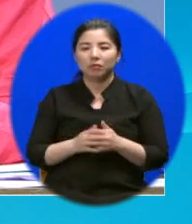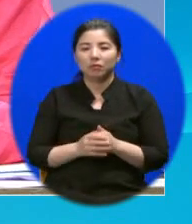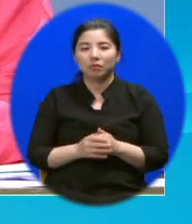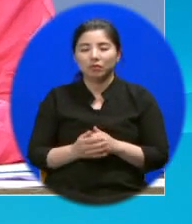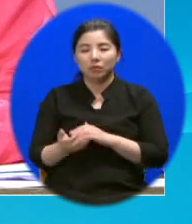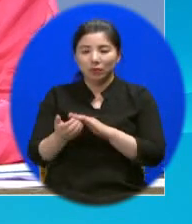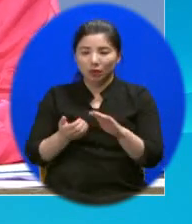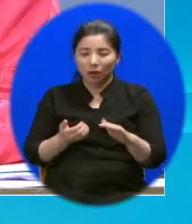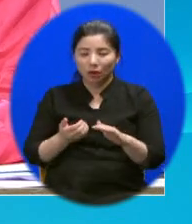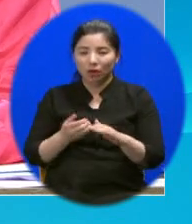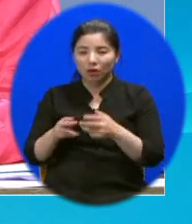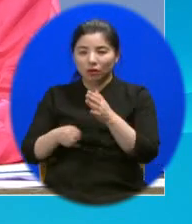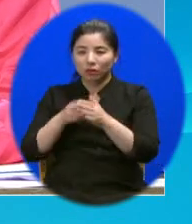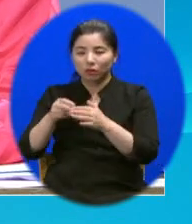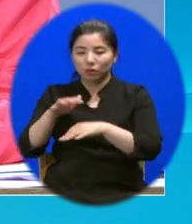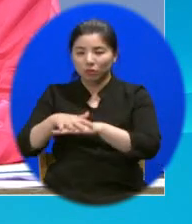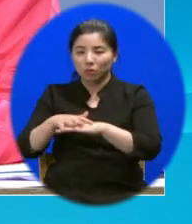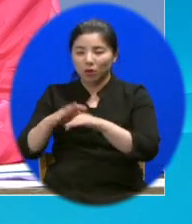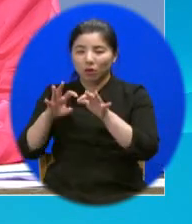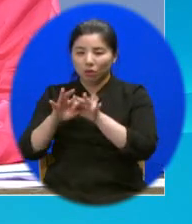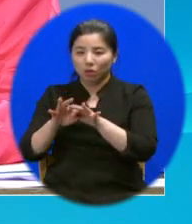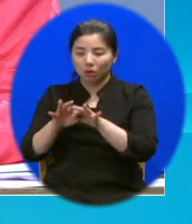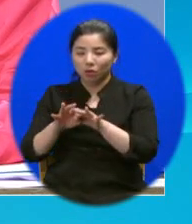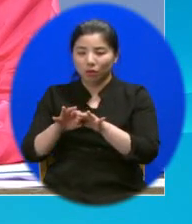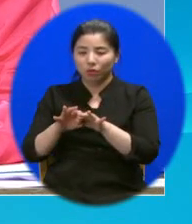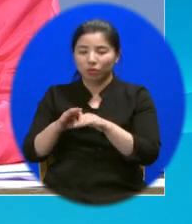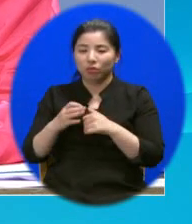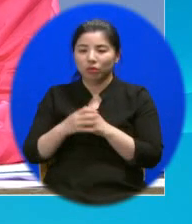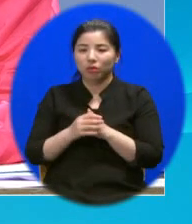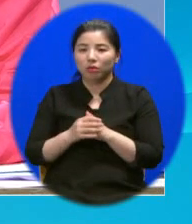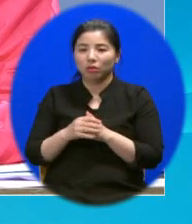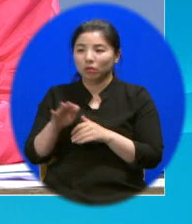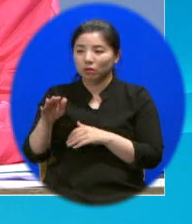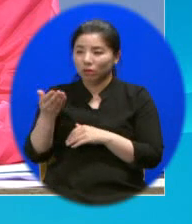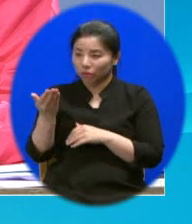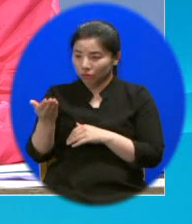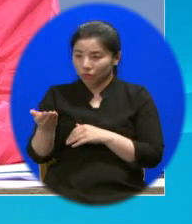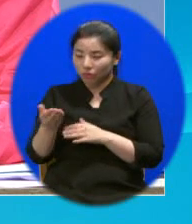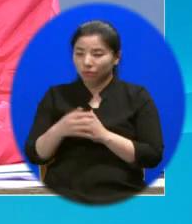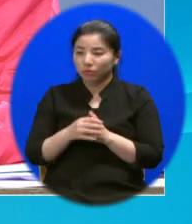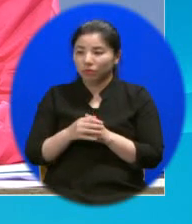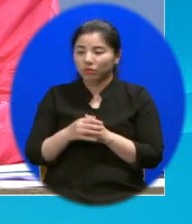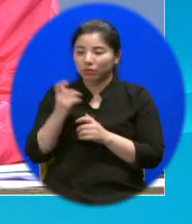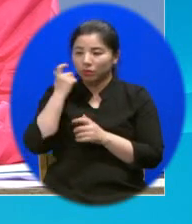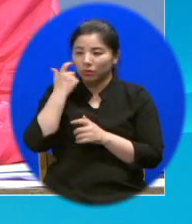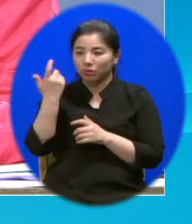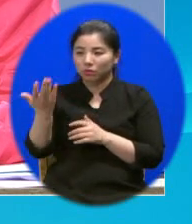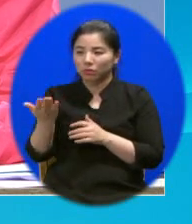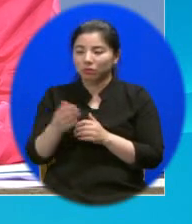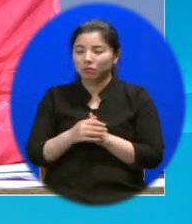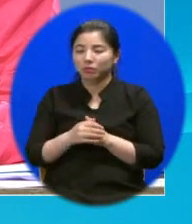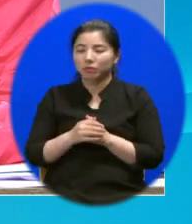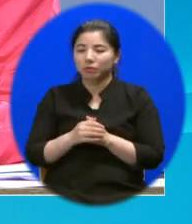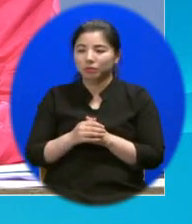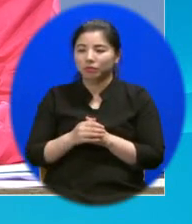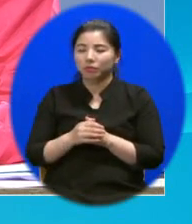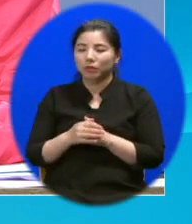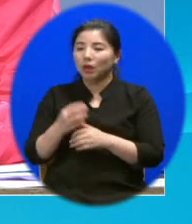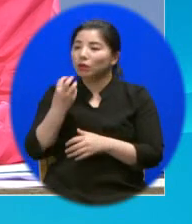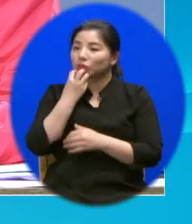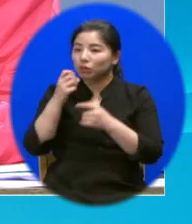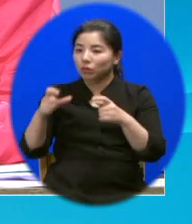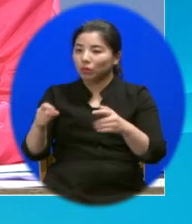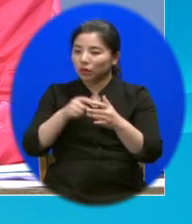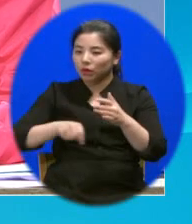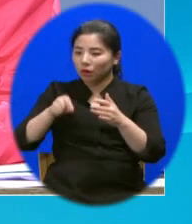그 아까 철도 망과 관련된 돈 제가 그 외의 후보자 님한테 질문을 했습니다 수도권 내력